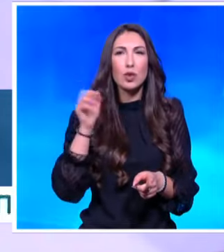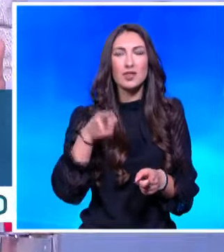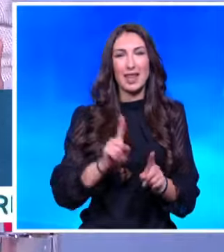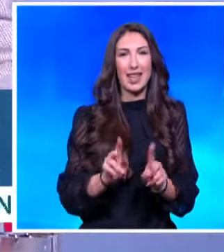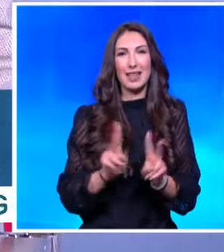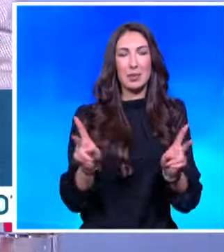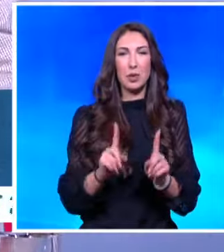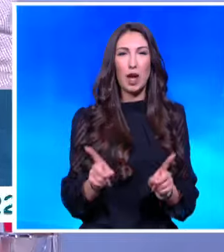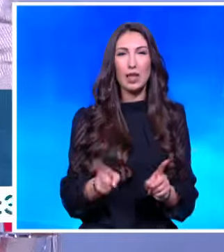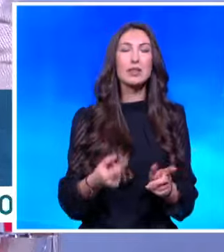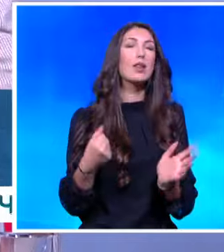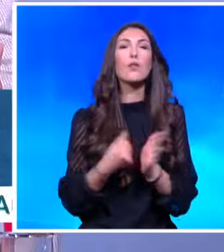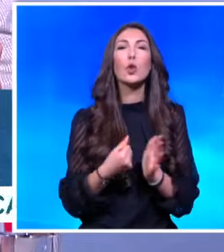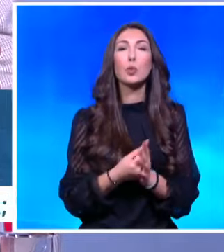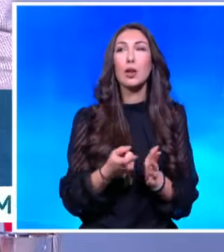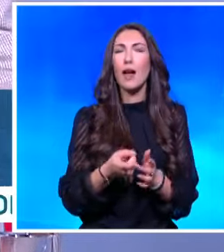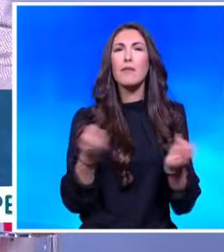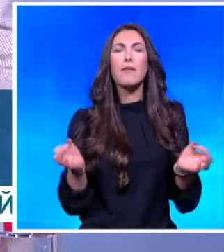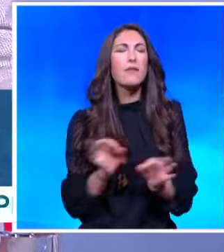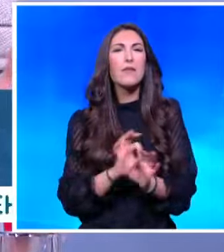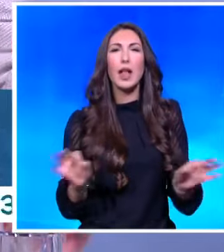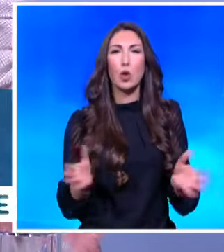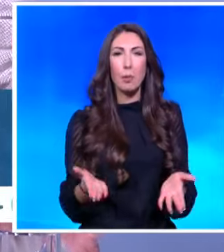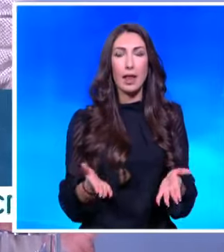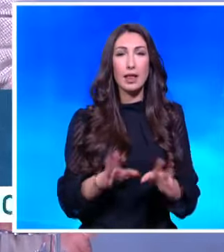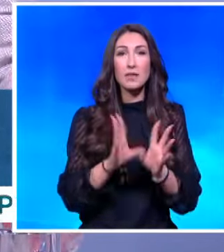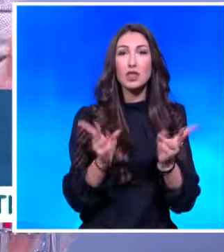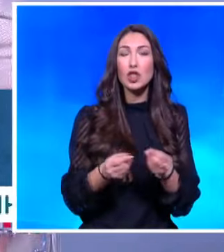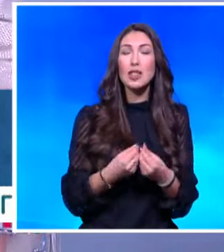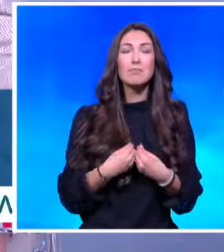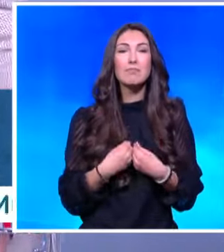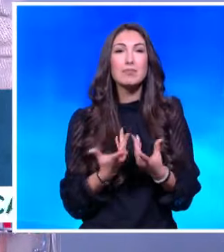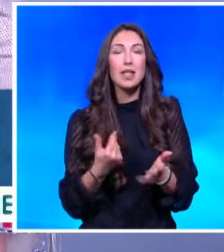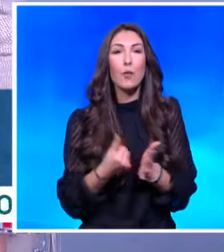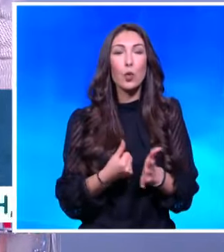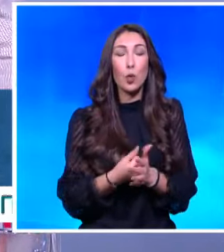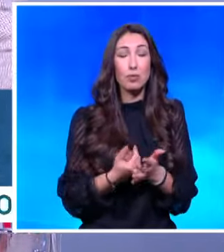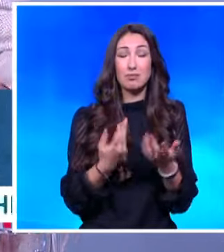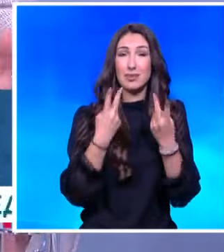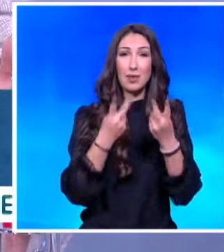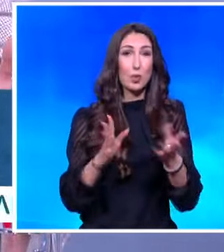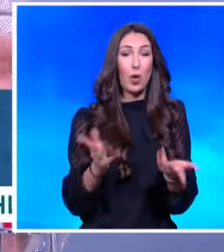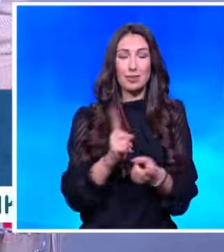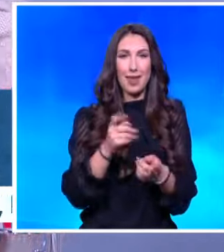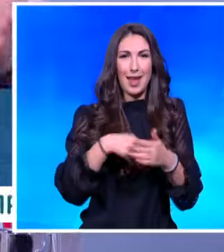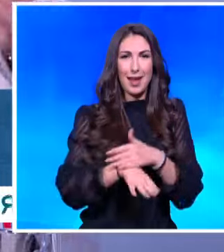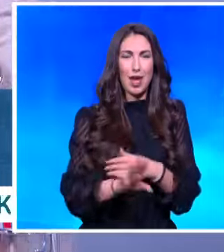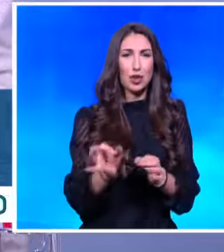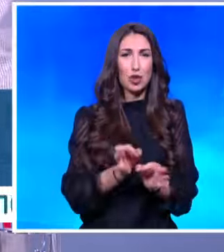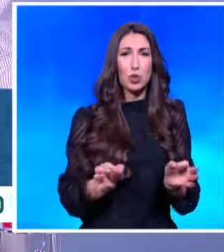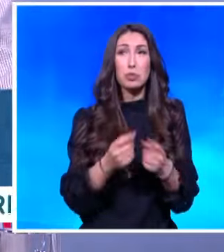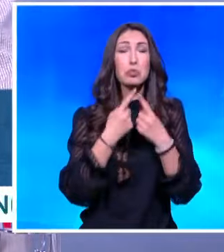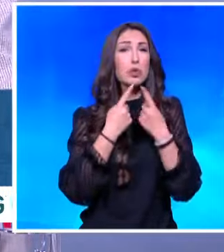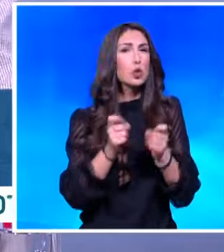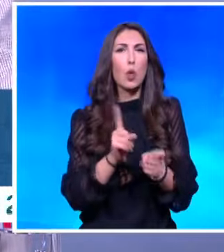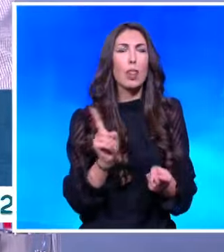цялото нещо. Футбола е феномен. И всички млеят за футбола. И не виждам, когато не криеш нищо, защо няма да